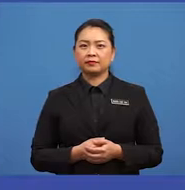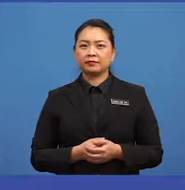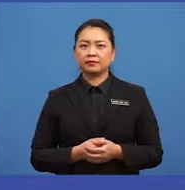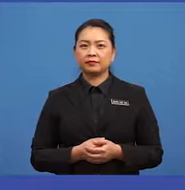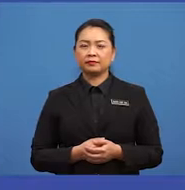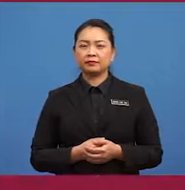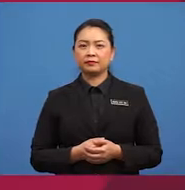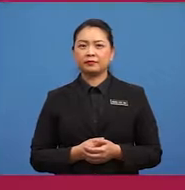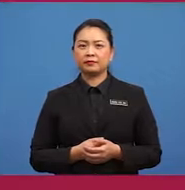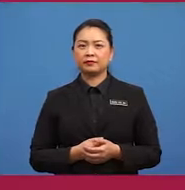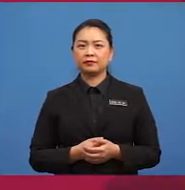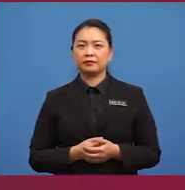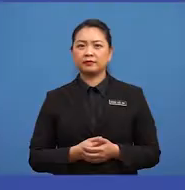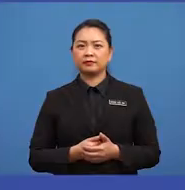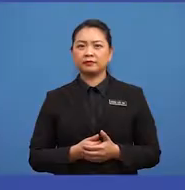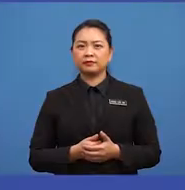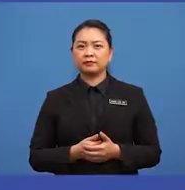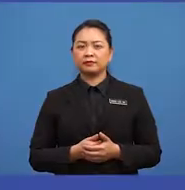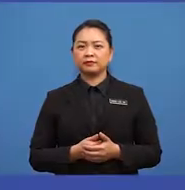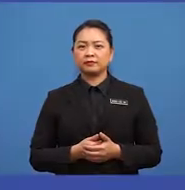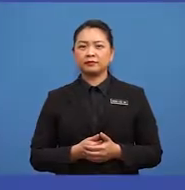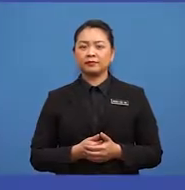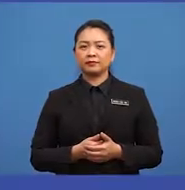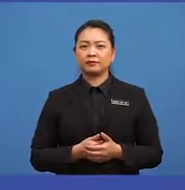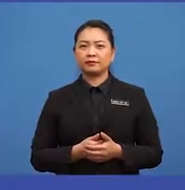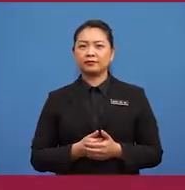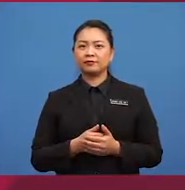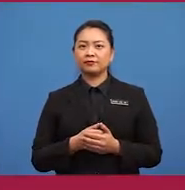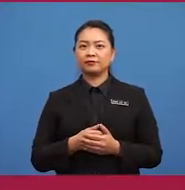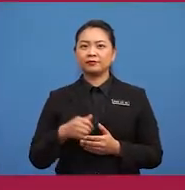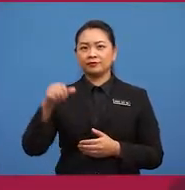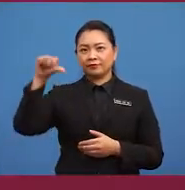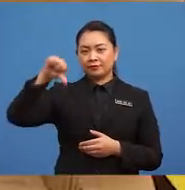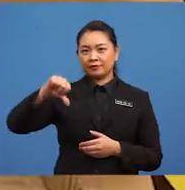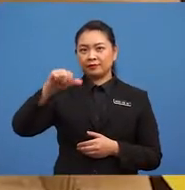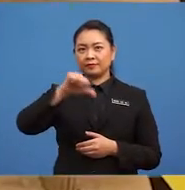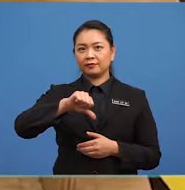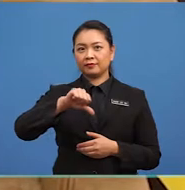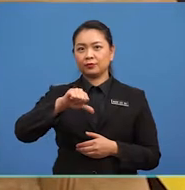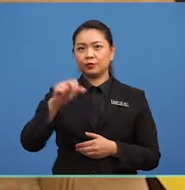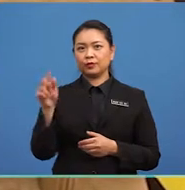Thank you.